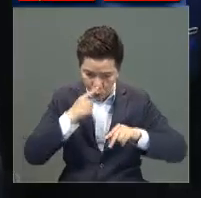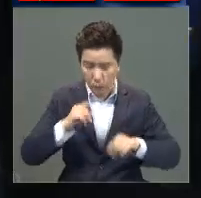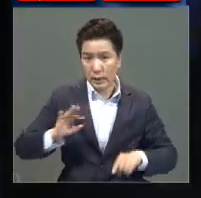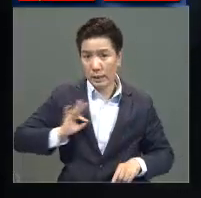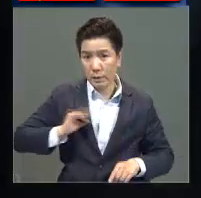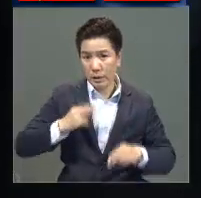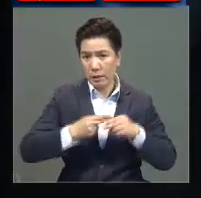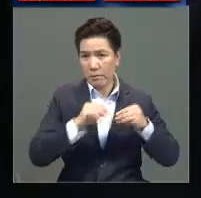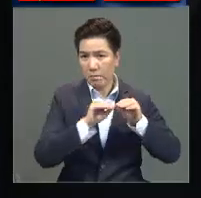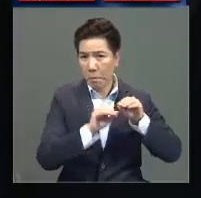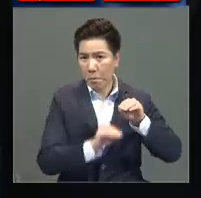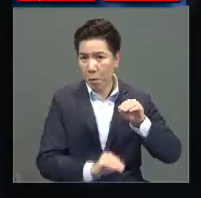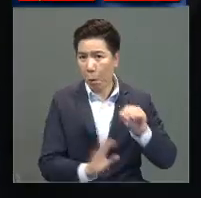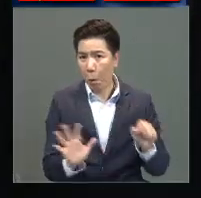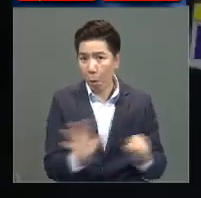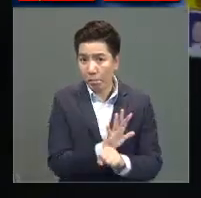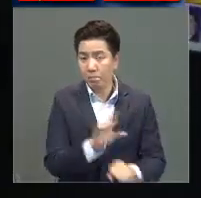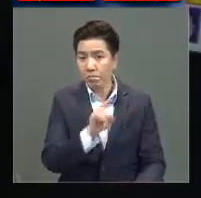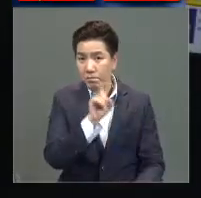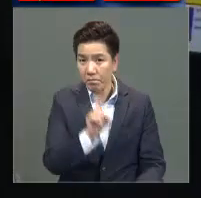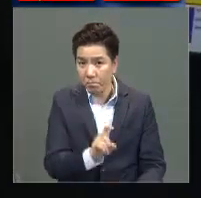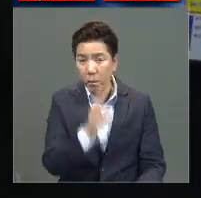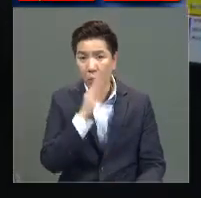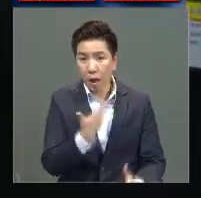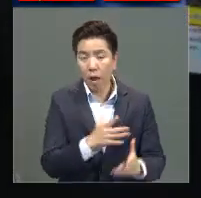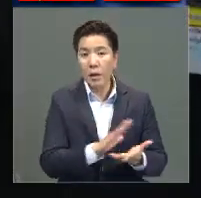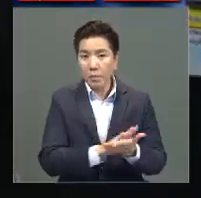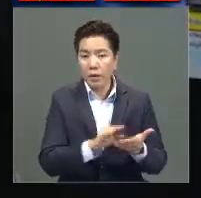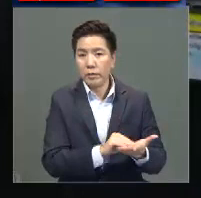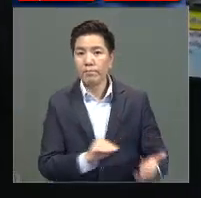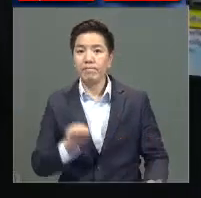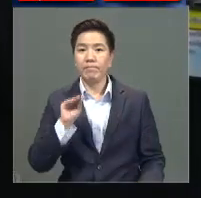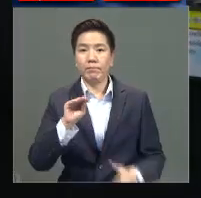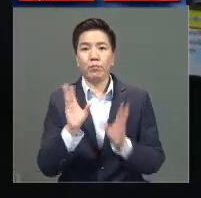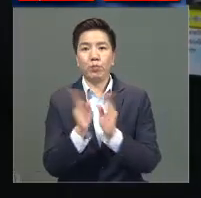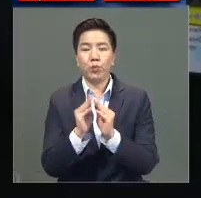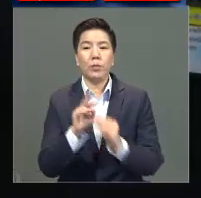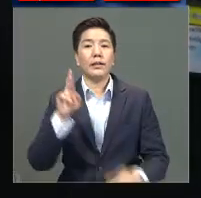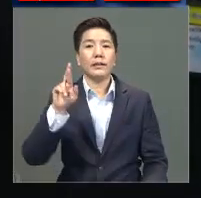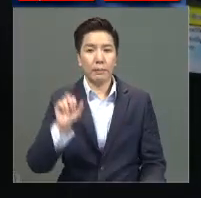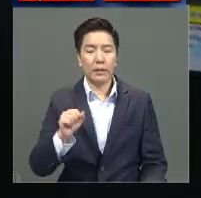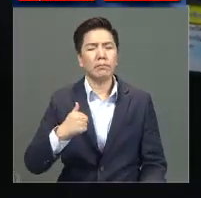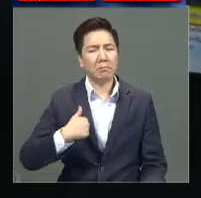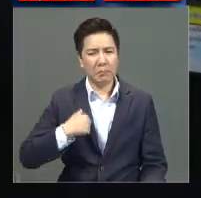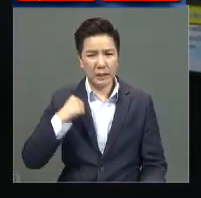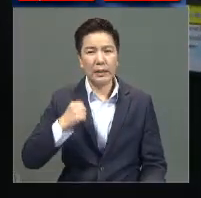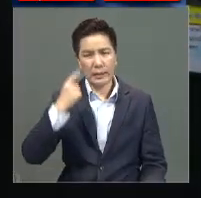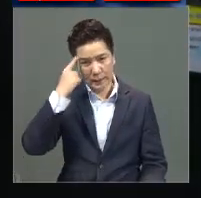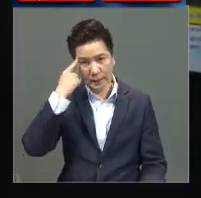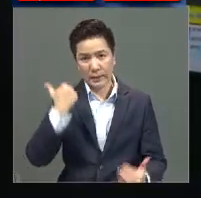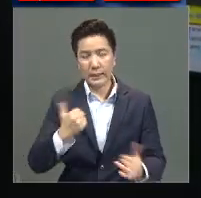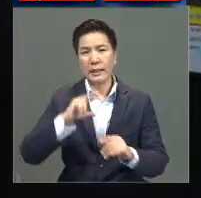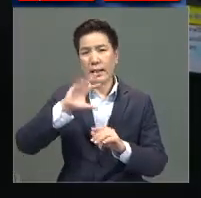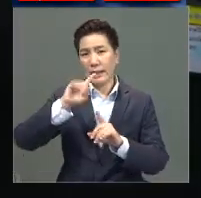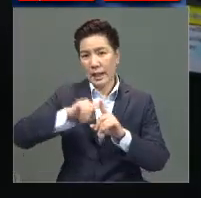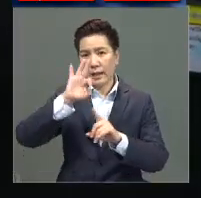ามีสมาชิกเข้าชื่อครบถ้วนเรียบร้อยหรือไม่จากนั้นก็จะบรรจุเข้าสู่วาระการประชุมรัฐสภามั่นใจนะครับว่าจะทันในสมั